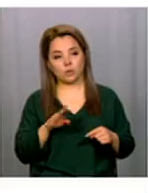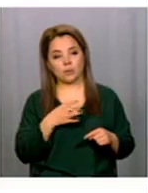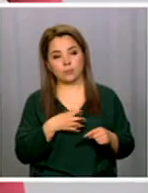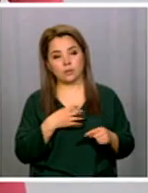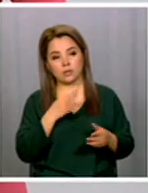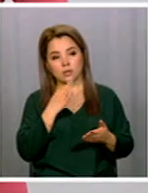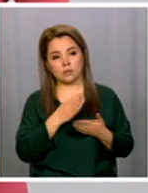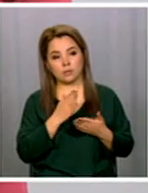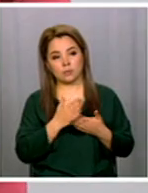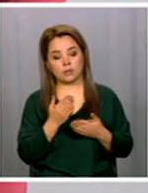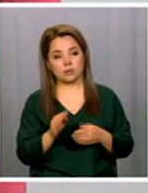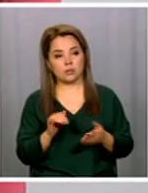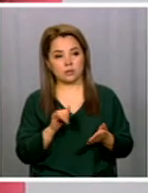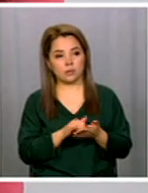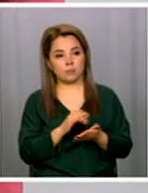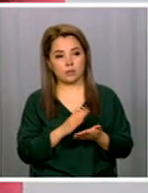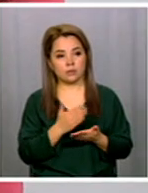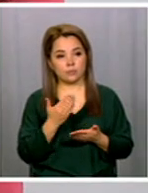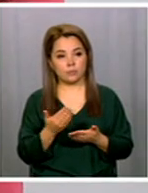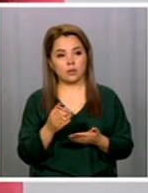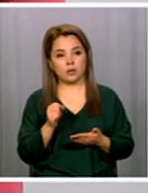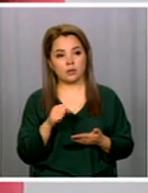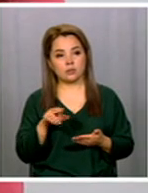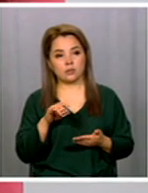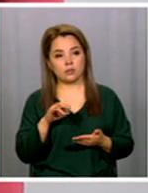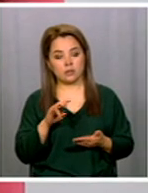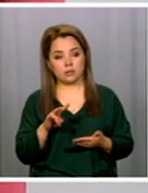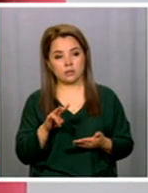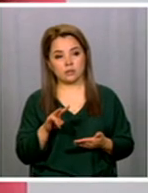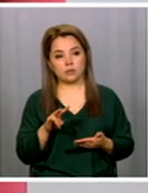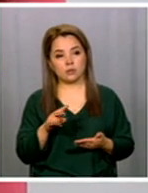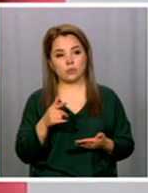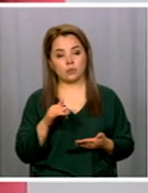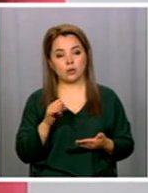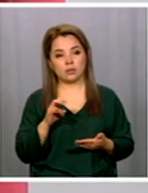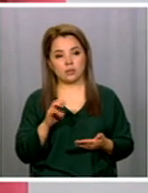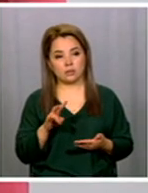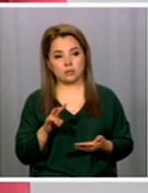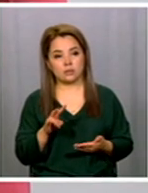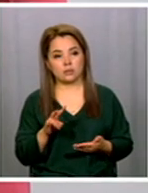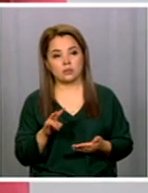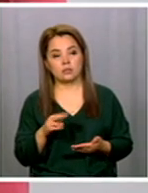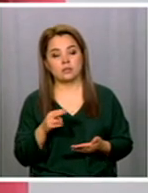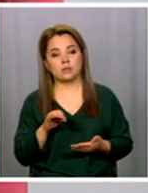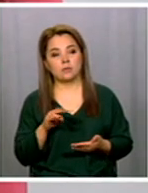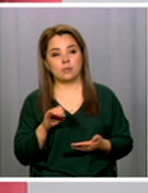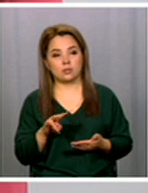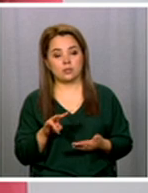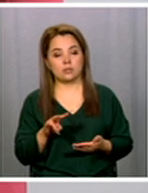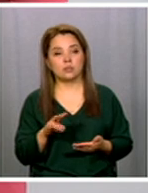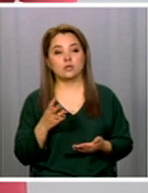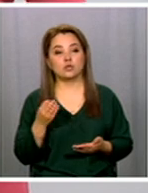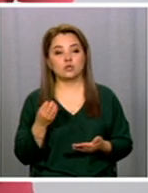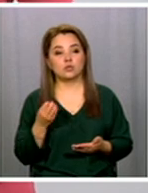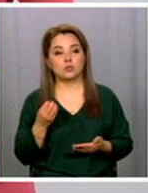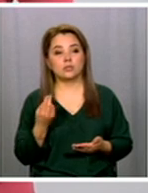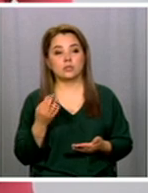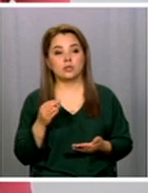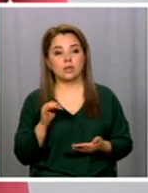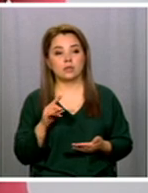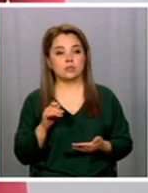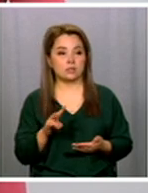негіздерден тұрады. Олар аденин, гуанин, тимин, және